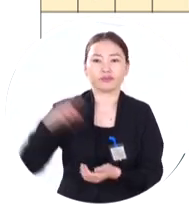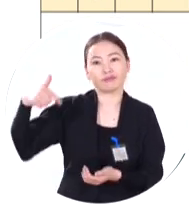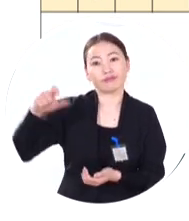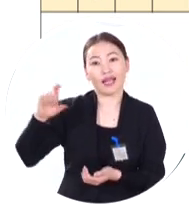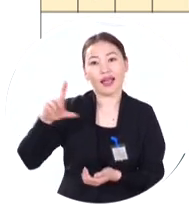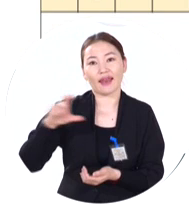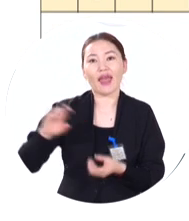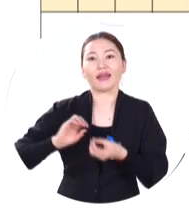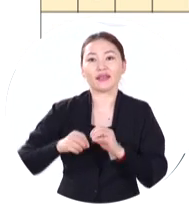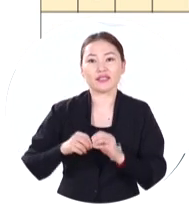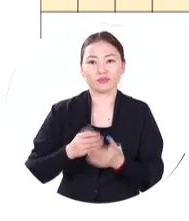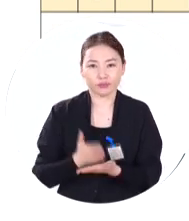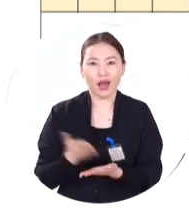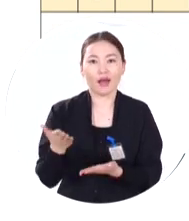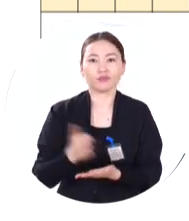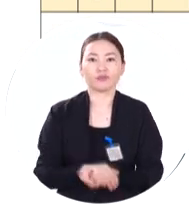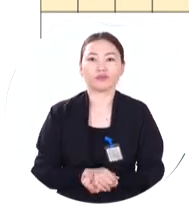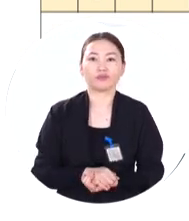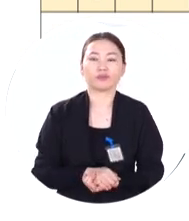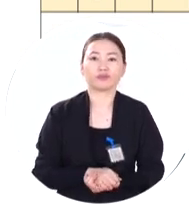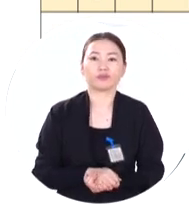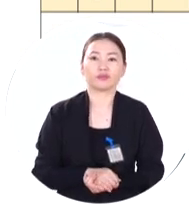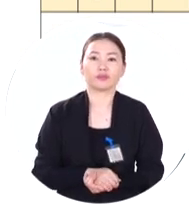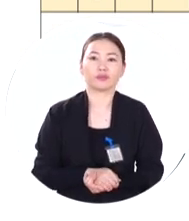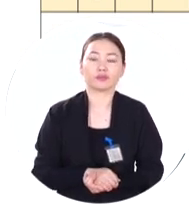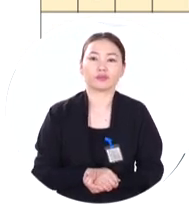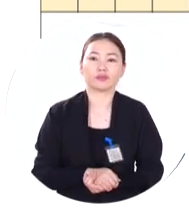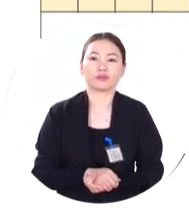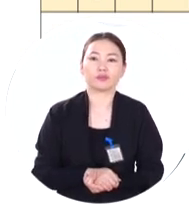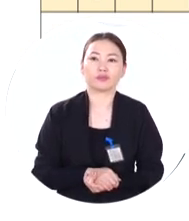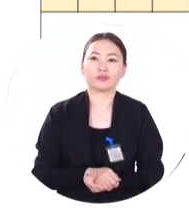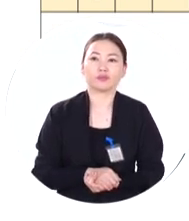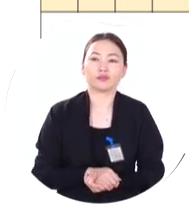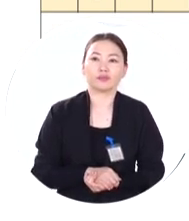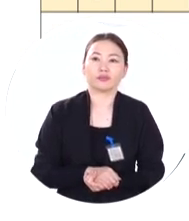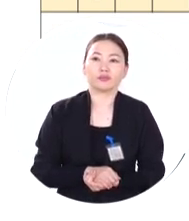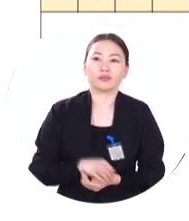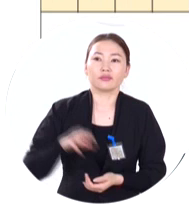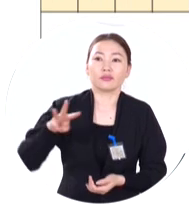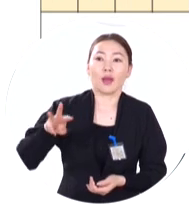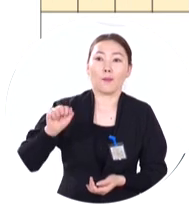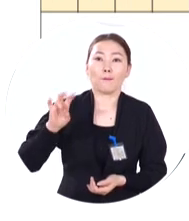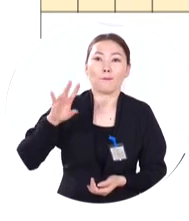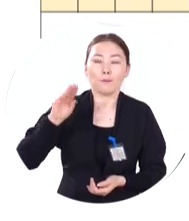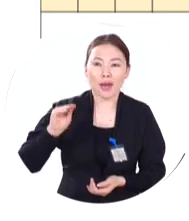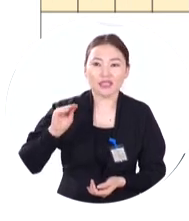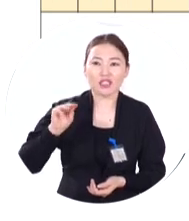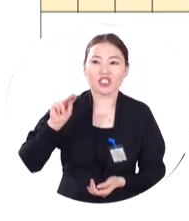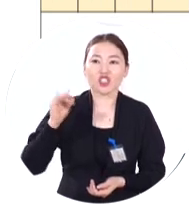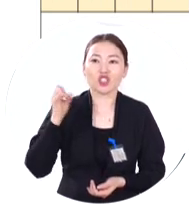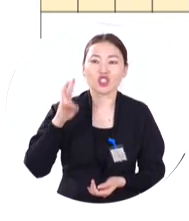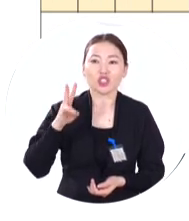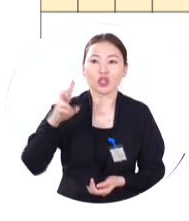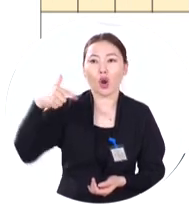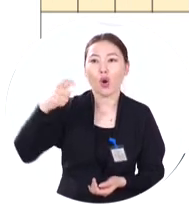төгсөл болж эхэлсэн. За, хөндлөнгийн 3 дахь шалтгаан Манжичин гүрний сулран доройтох дотоо шалтгаан буюу бол бослог